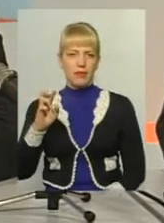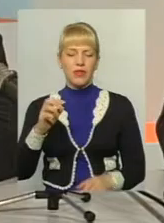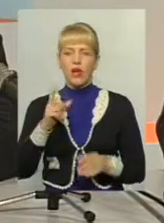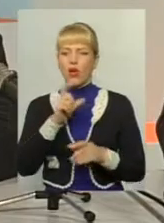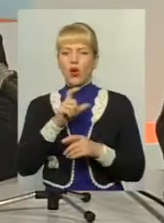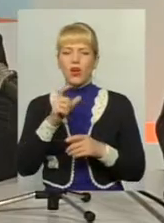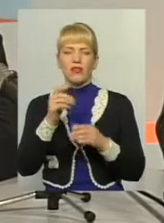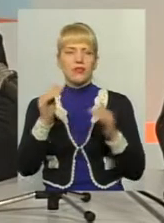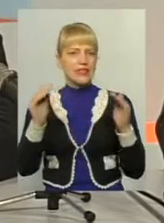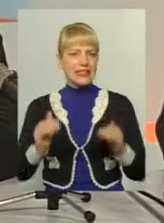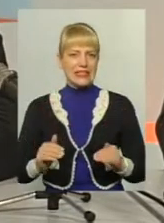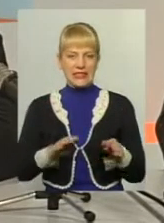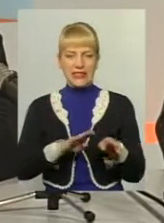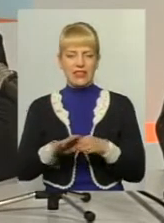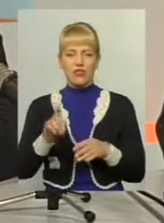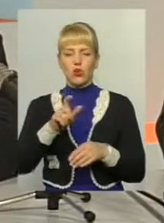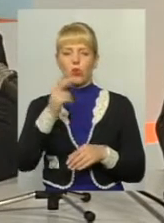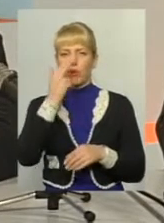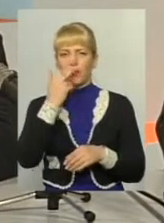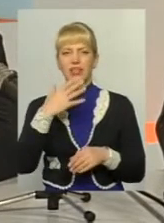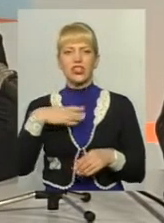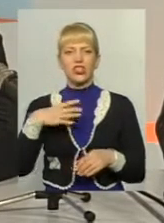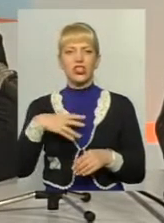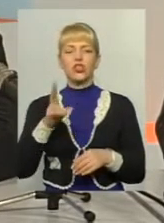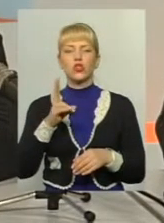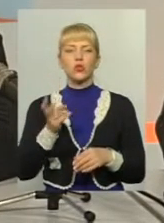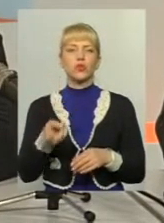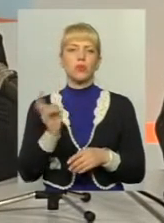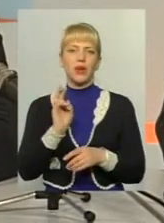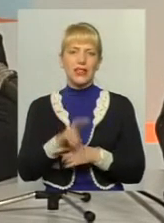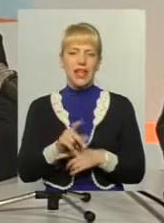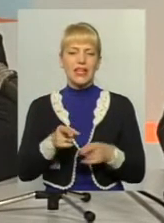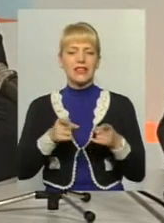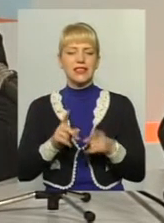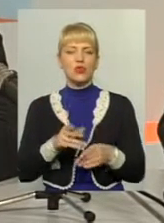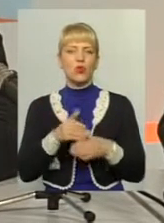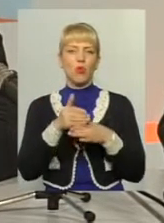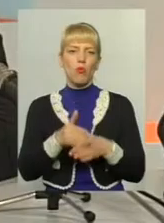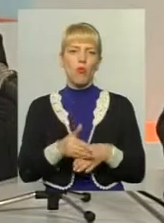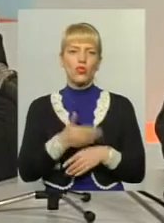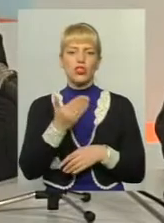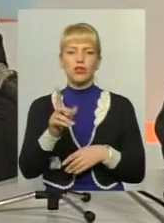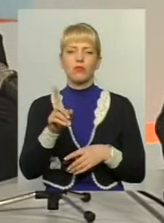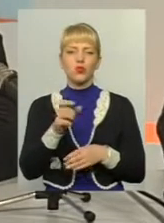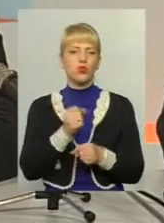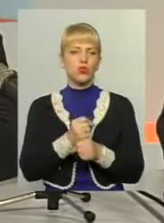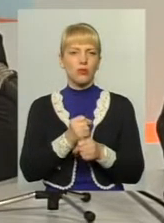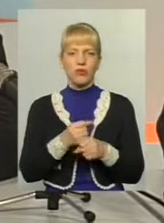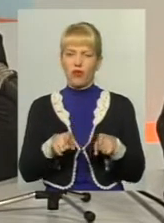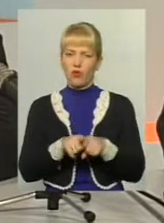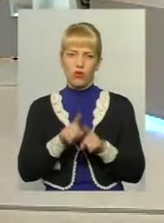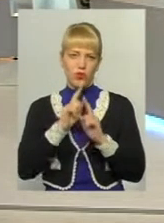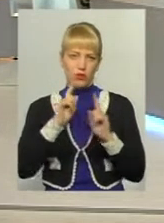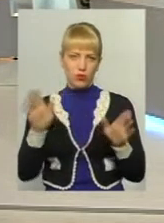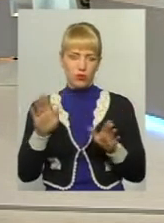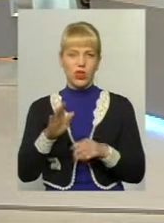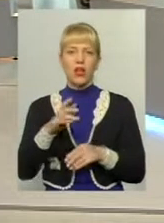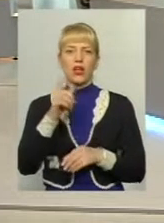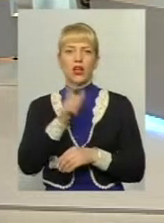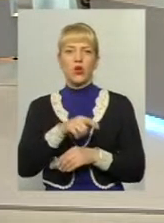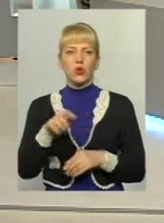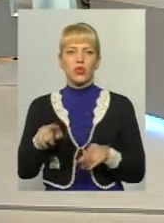вони не створять ОСББ, то не буде. Не створять, а взагалі, то не створять. На якому рівні зараз обізнаність людей з приводу ОСББ? Дуже на низькому